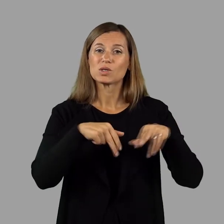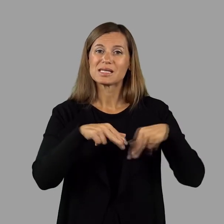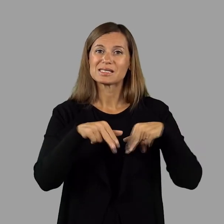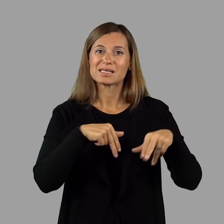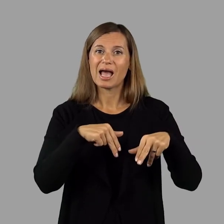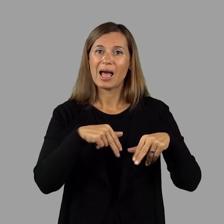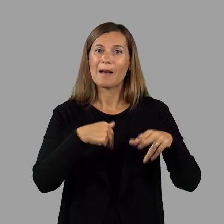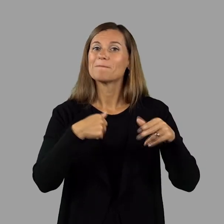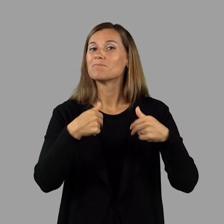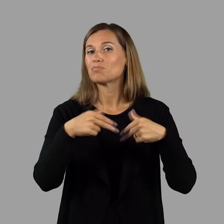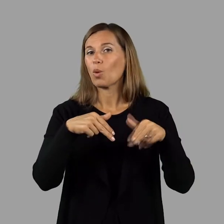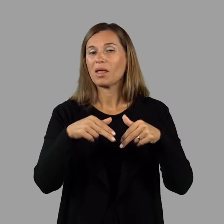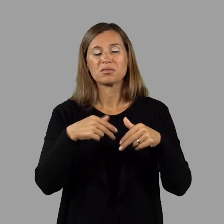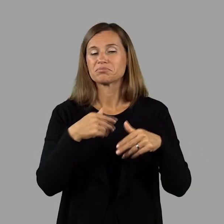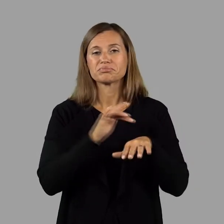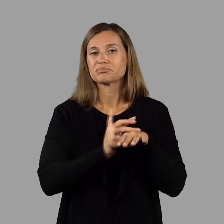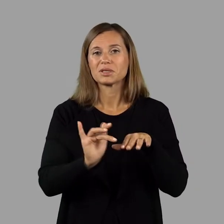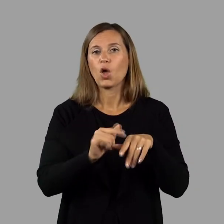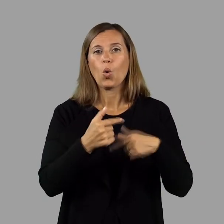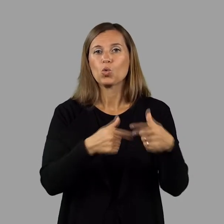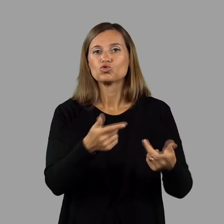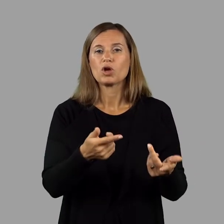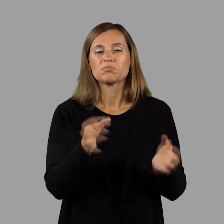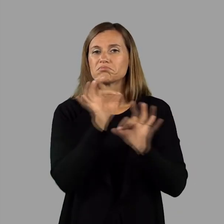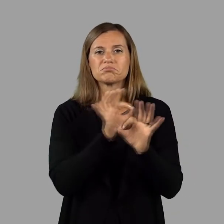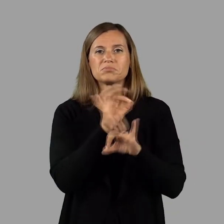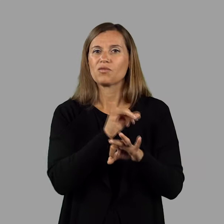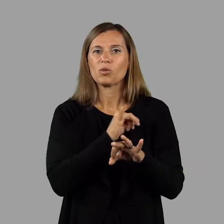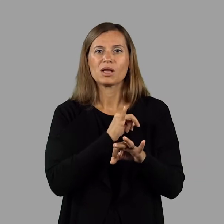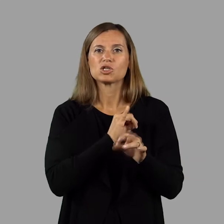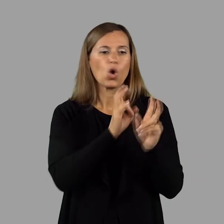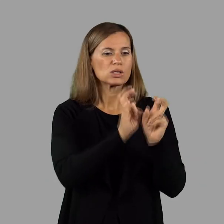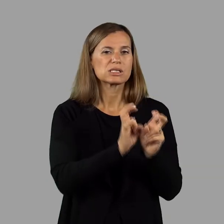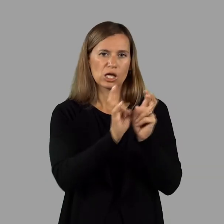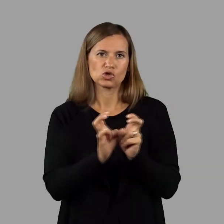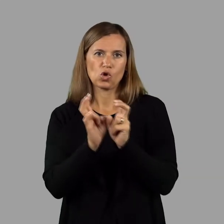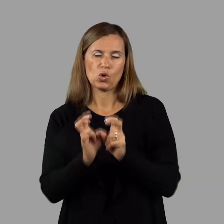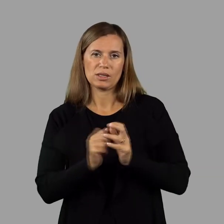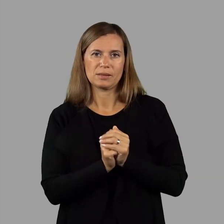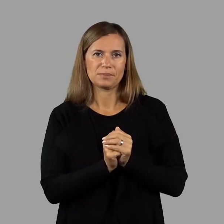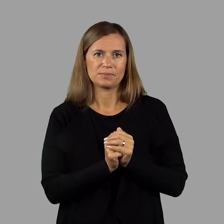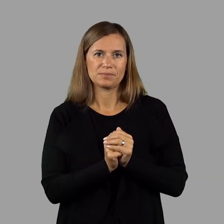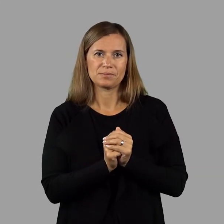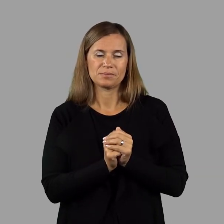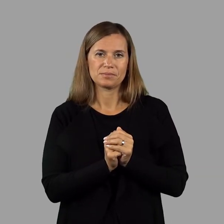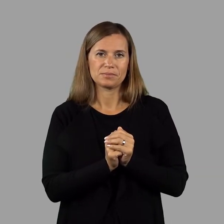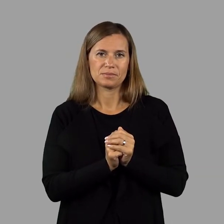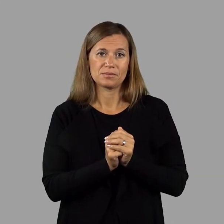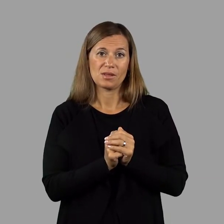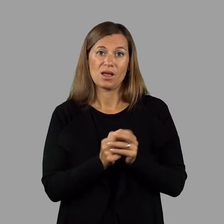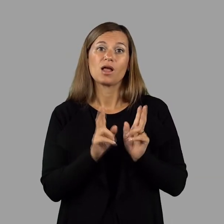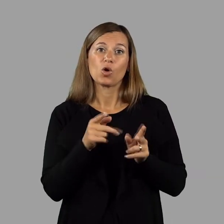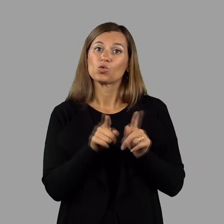Na avtocesti promet poteka tekoče in ni informacij o zastojih. No, lahko